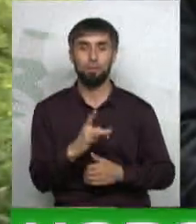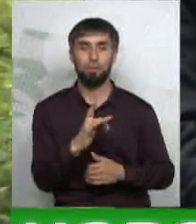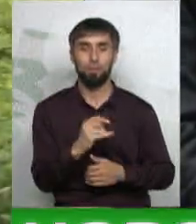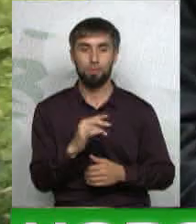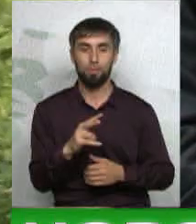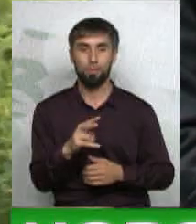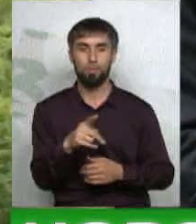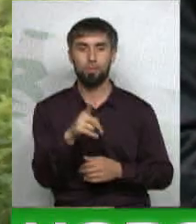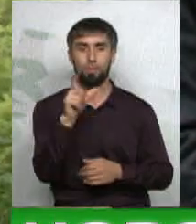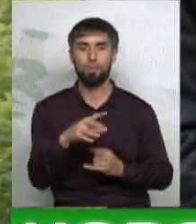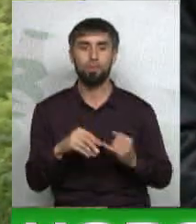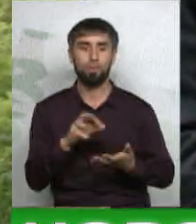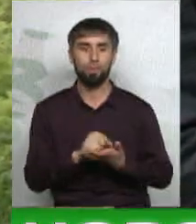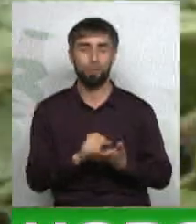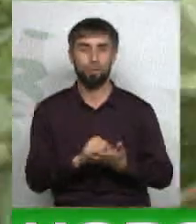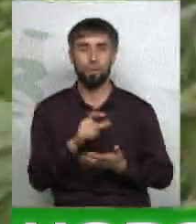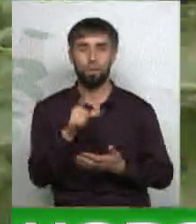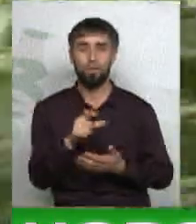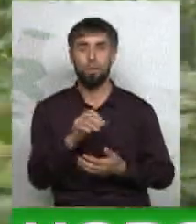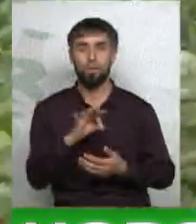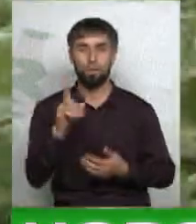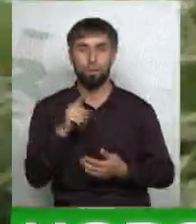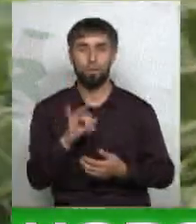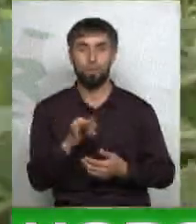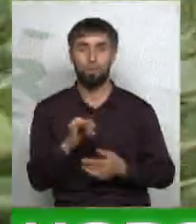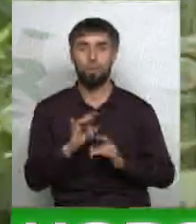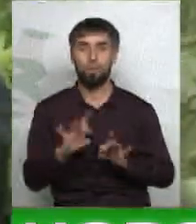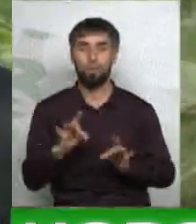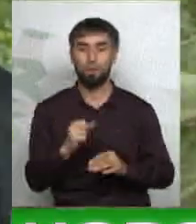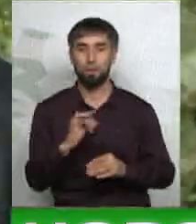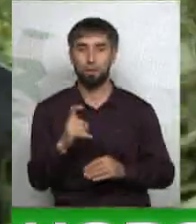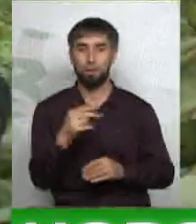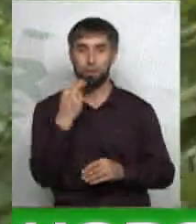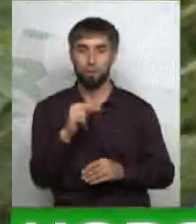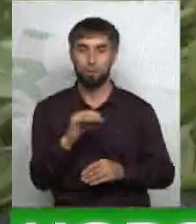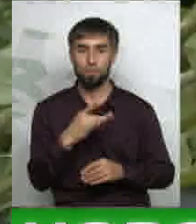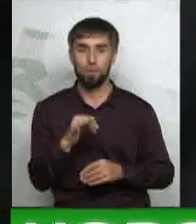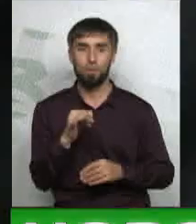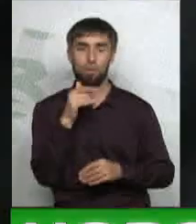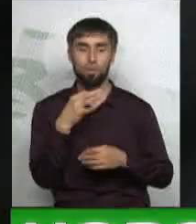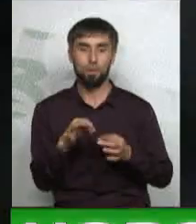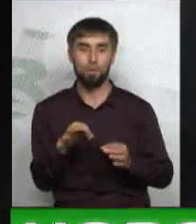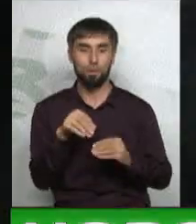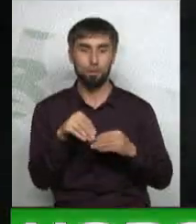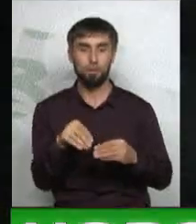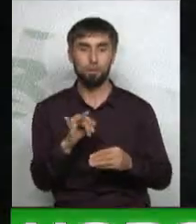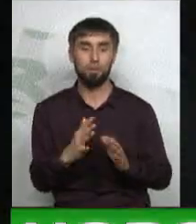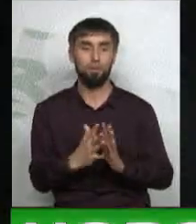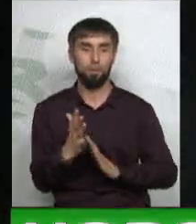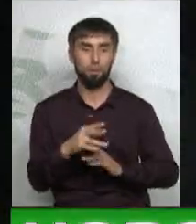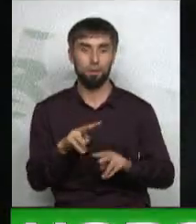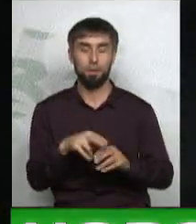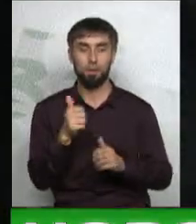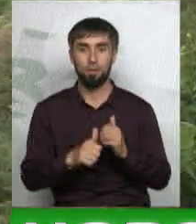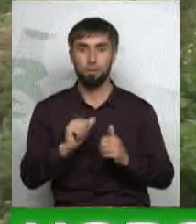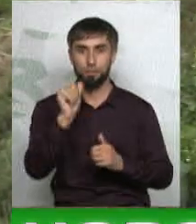Рустамов, прирожденный земледелец, с гордостью рассказывает про арахис, качество и урожайность которого позволит сажать его и выращивать здесь